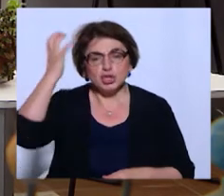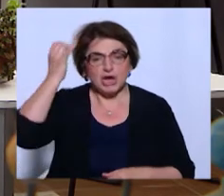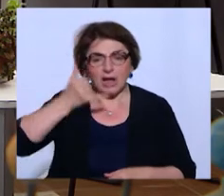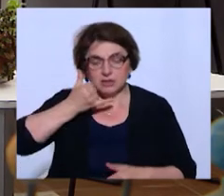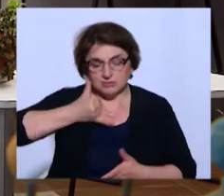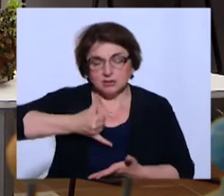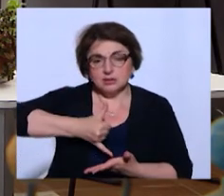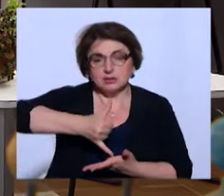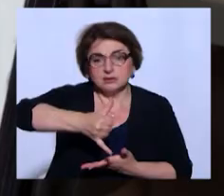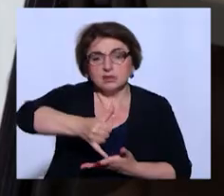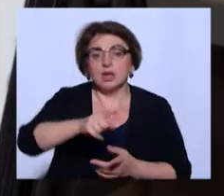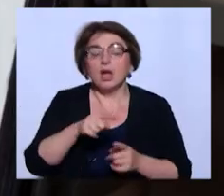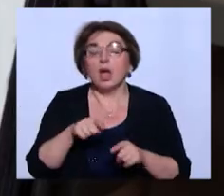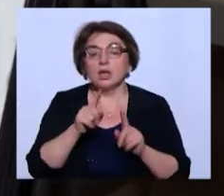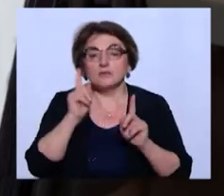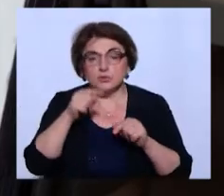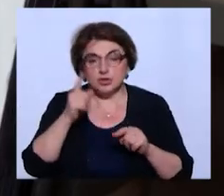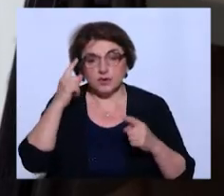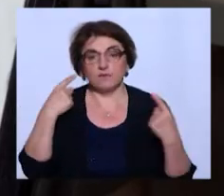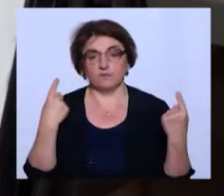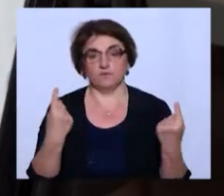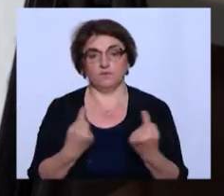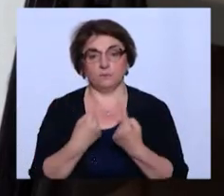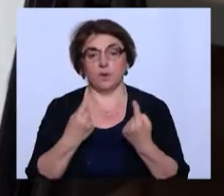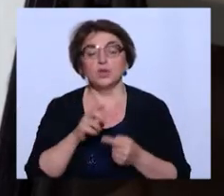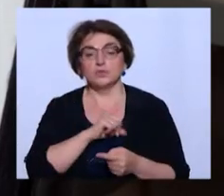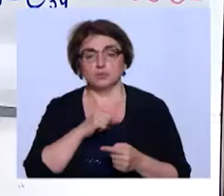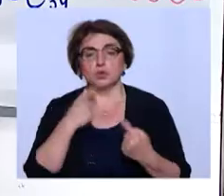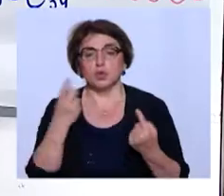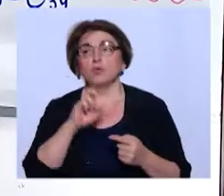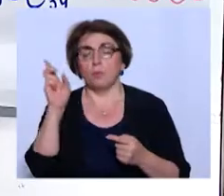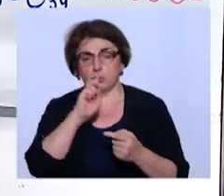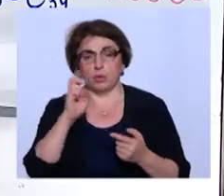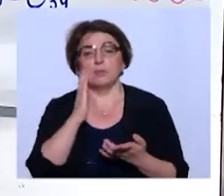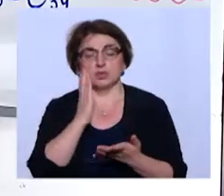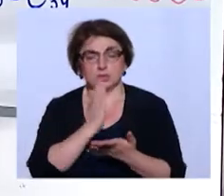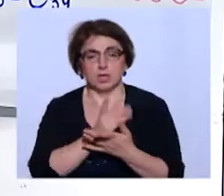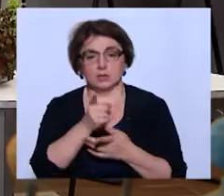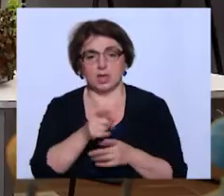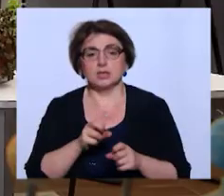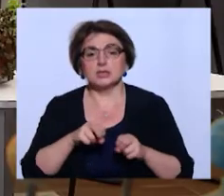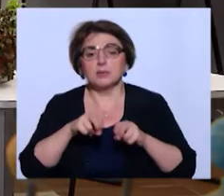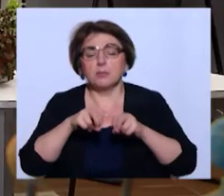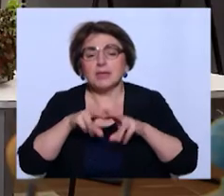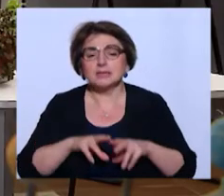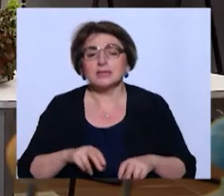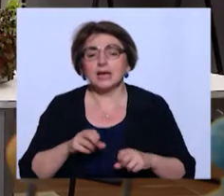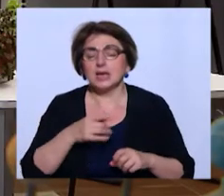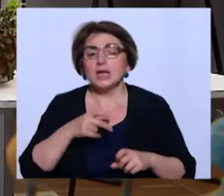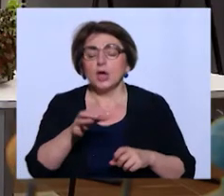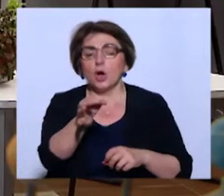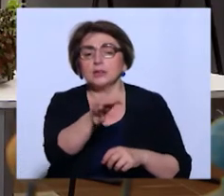შეიძლება მოასფალტება. იცოდით, რომ ბუნებრივადაც არსებობდა გუდრონი, არის ასეთი ფიჩლეიქის ტბა